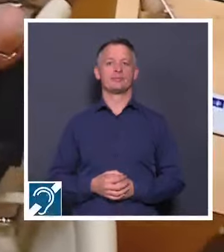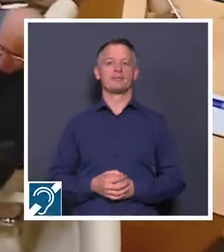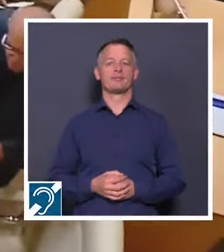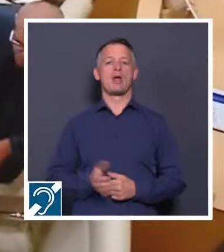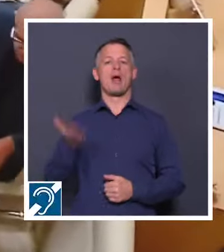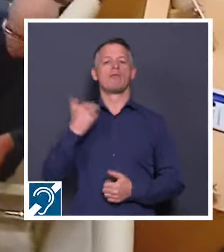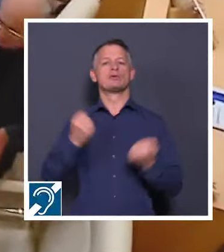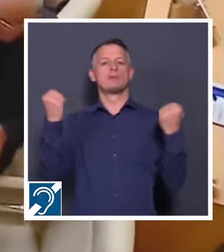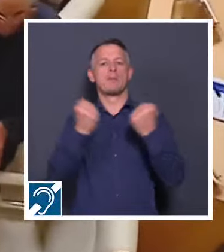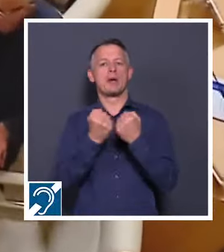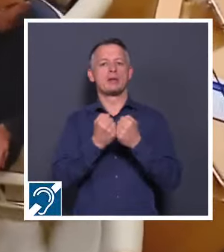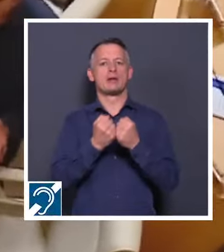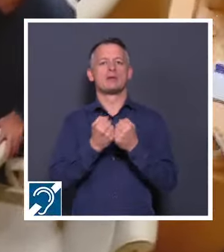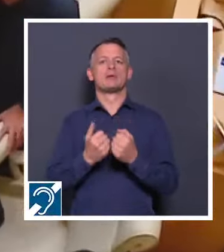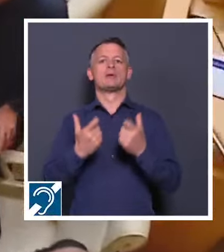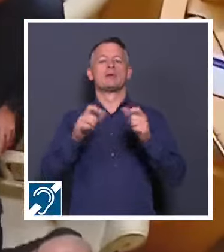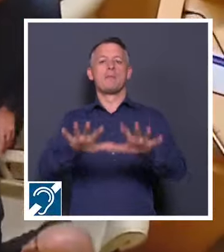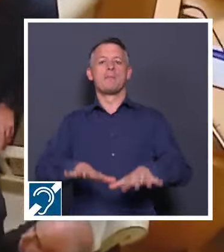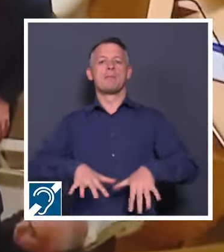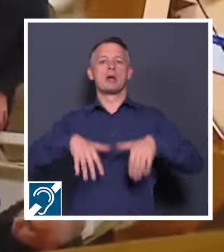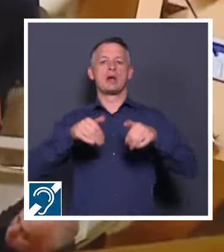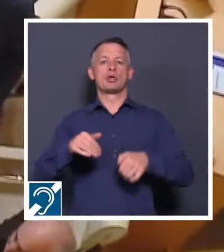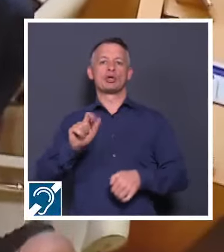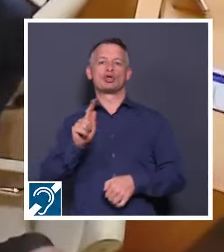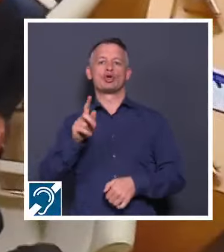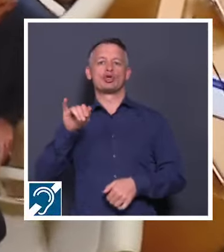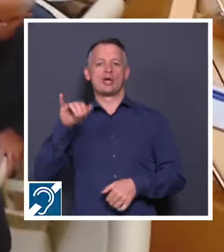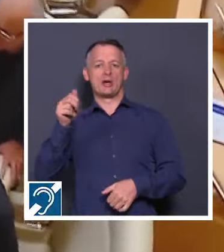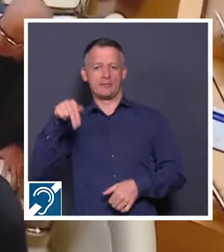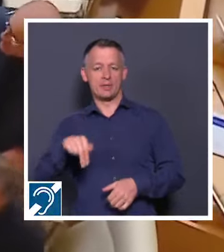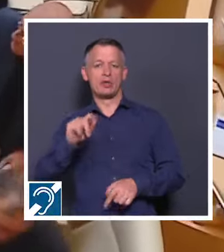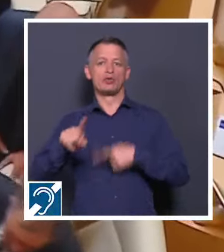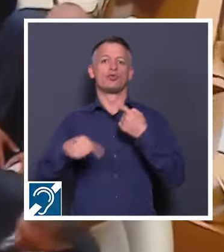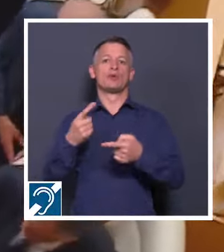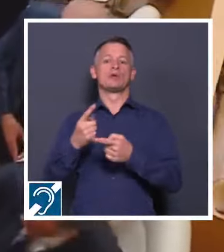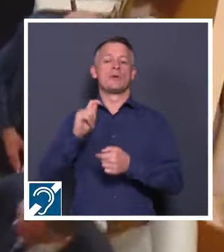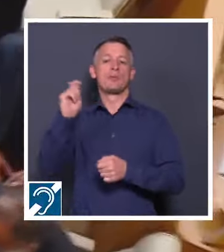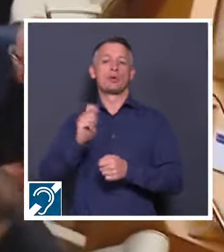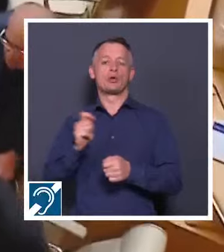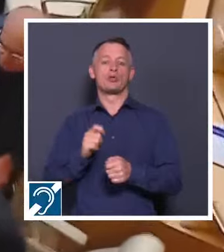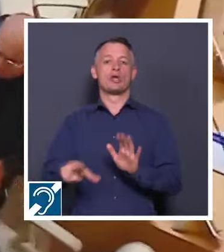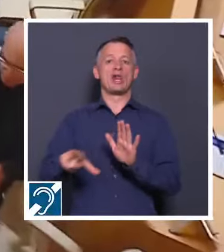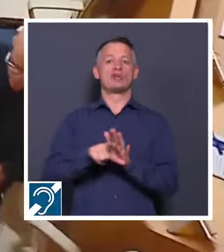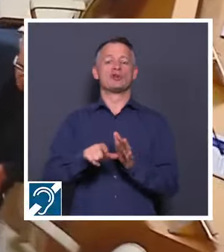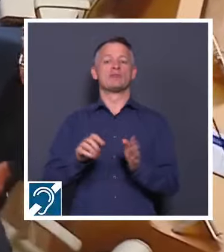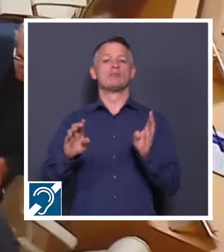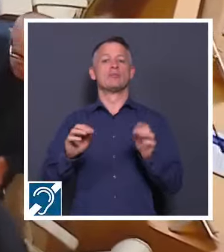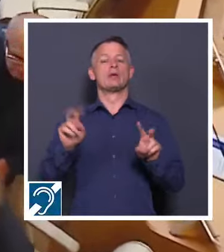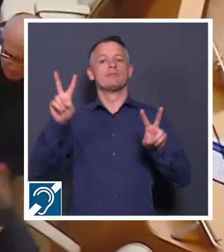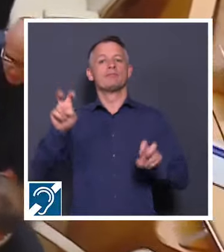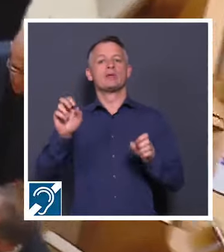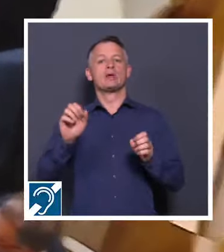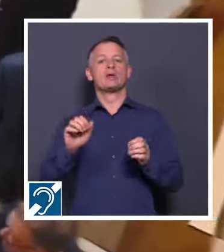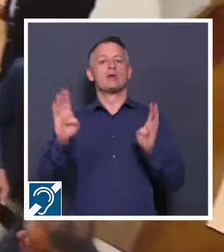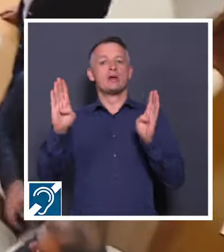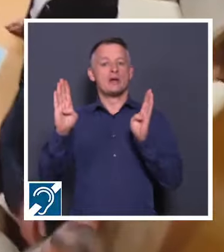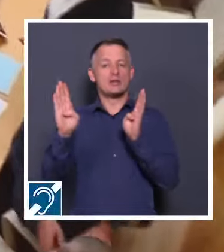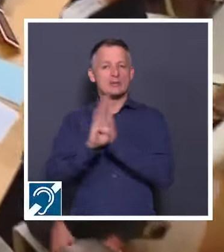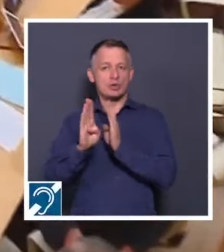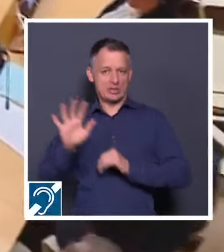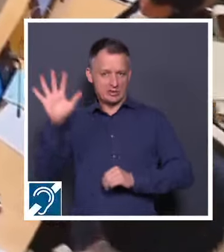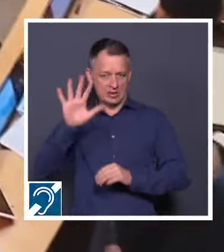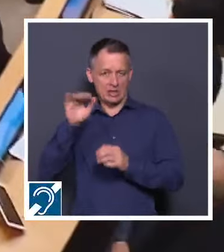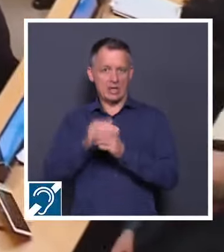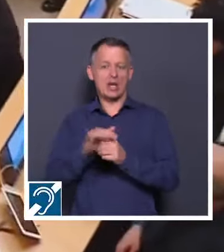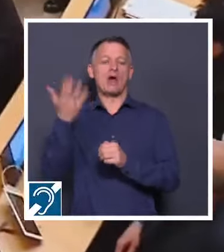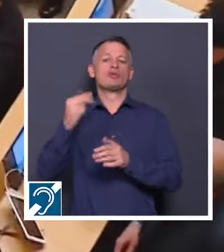A fost bătaie în Parlamentul georgian după ce controversatul proiect de lege privind influența străină a fost aprobat, iar zeci de mii de